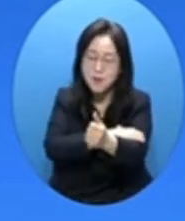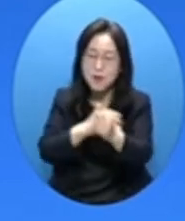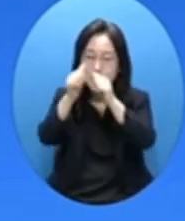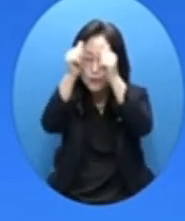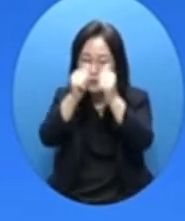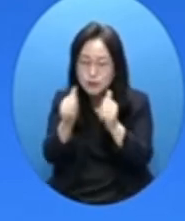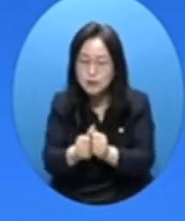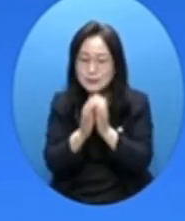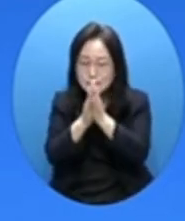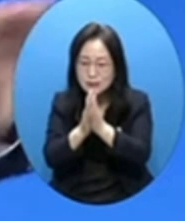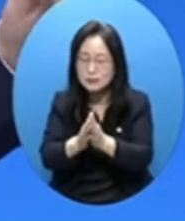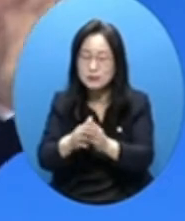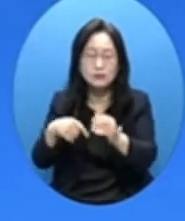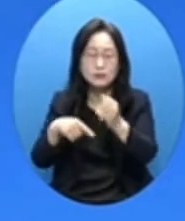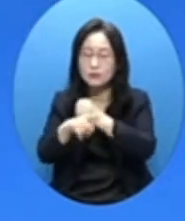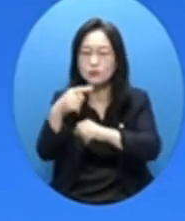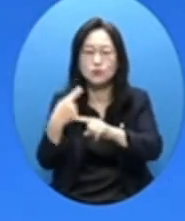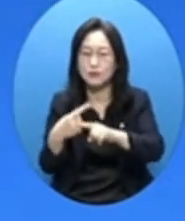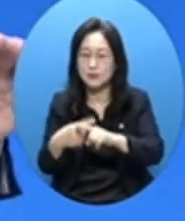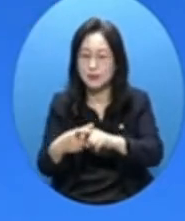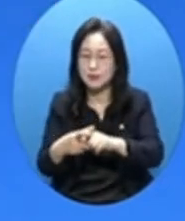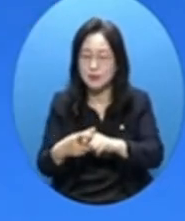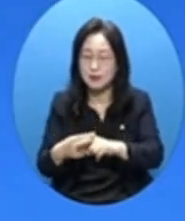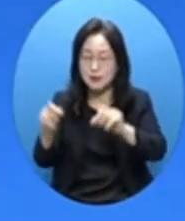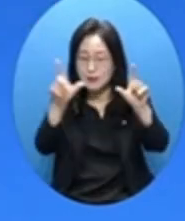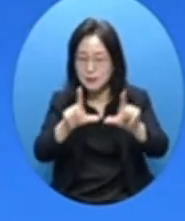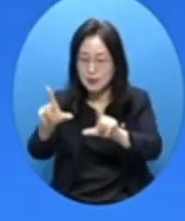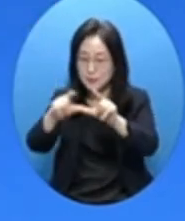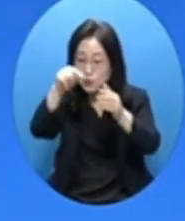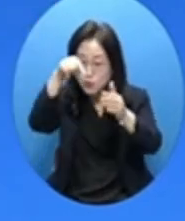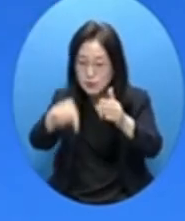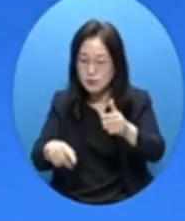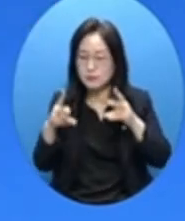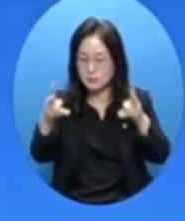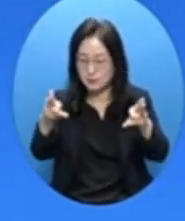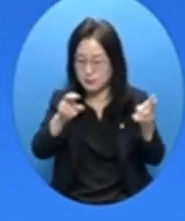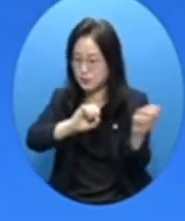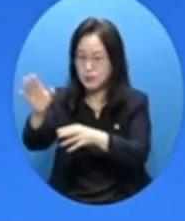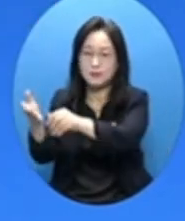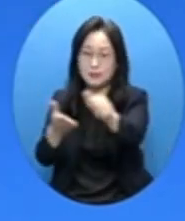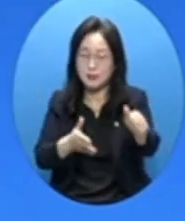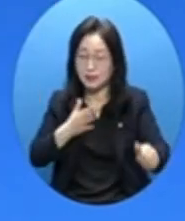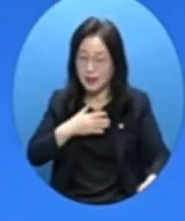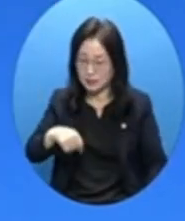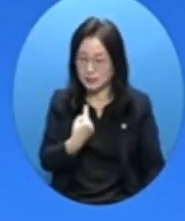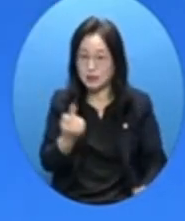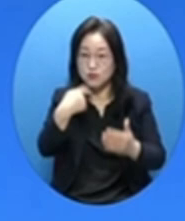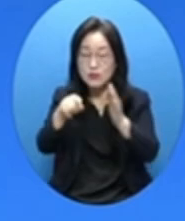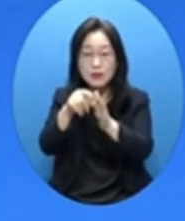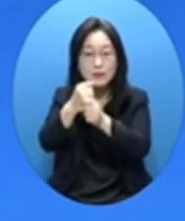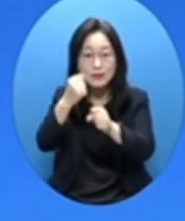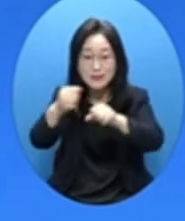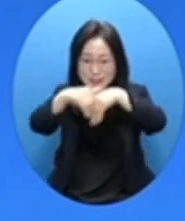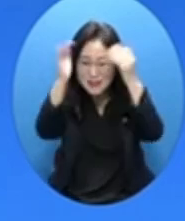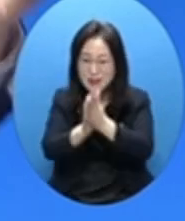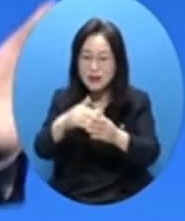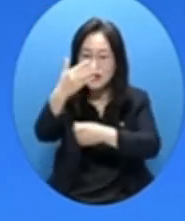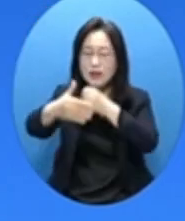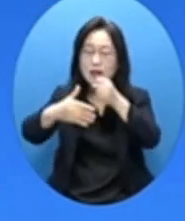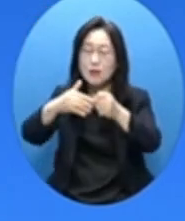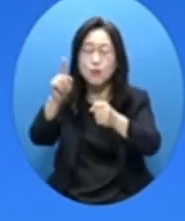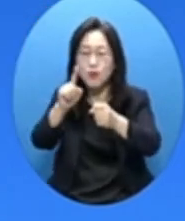이런 우상을 우리가 우리 삶 가운데서 제거해야 되는 것입니다 나를 위해서 만든 모든 것이 다 우상입니다 그리고